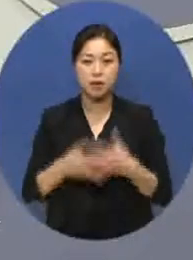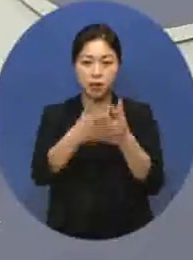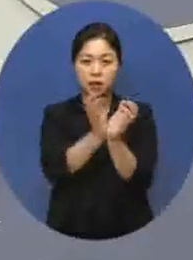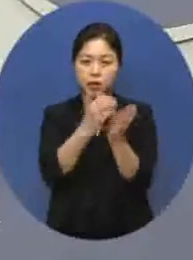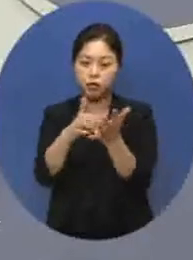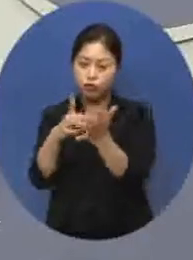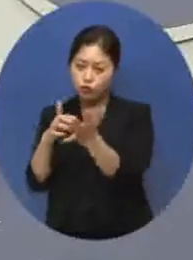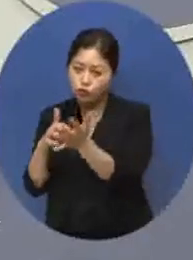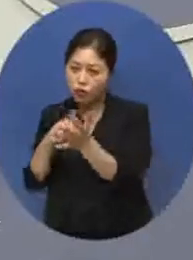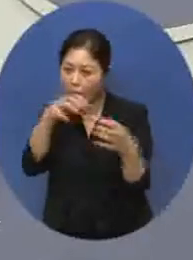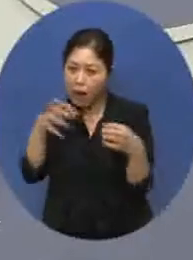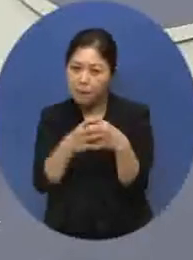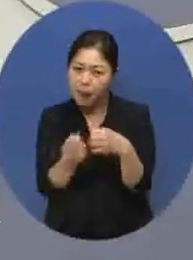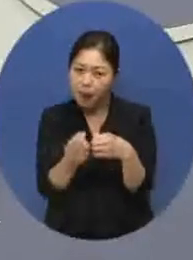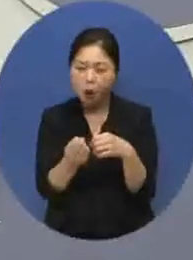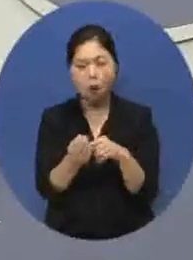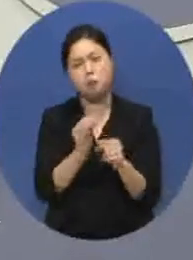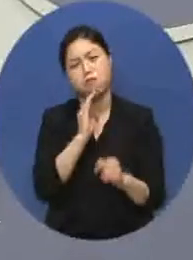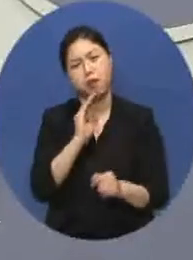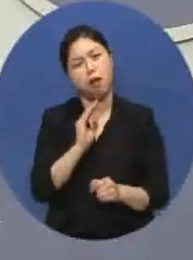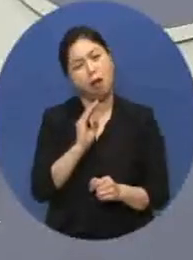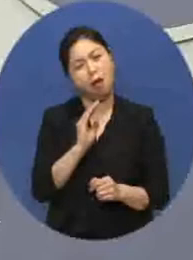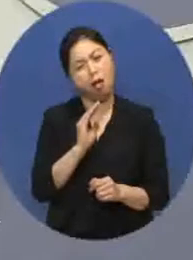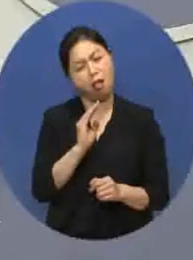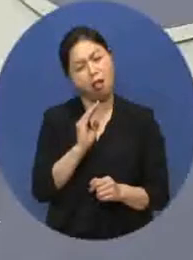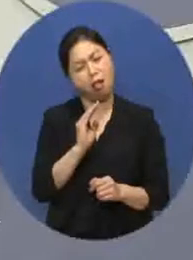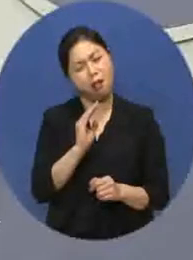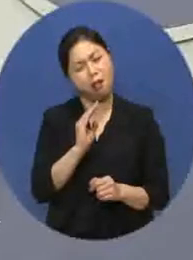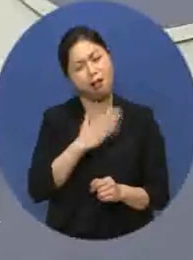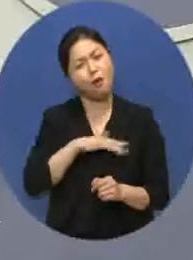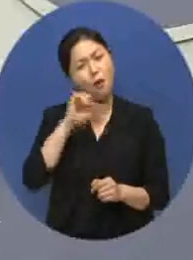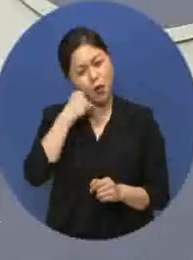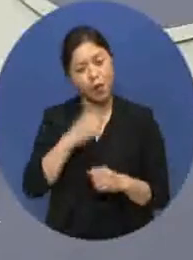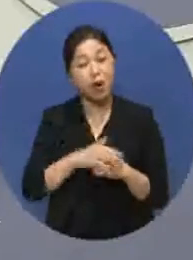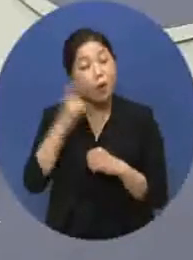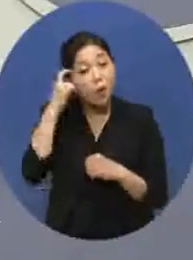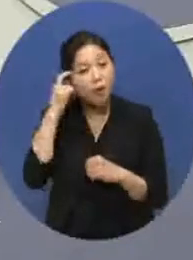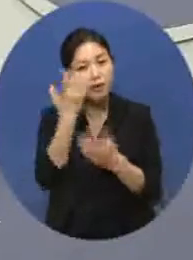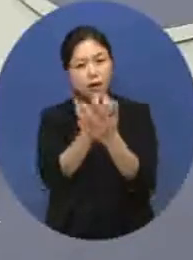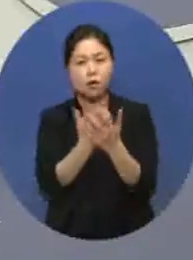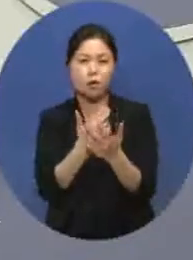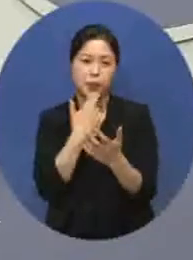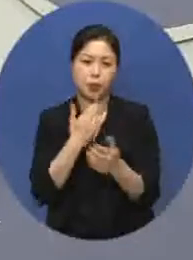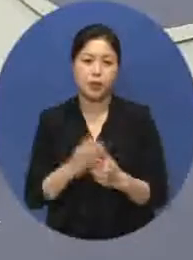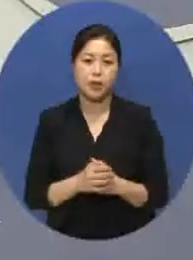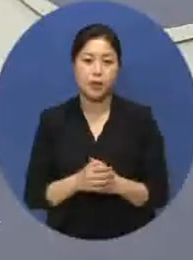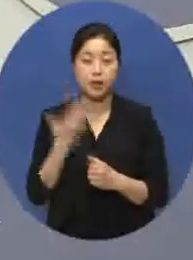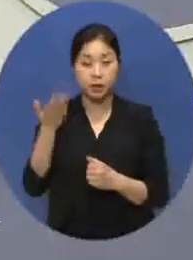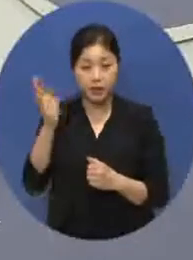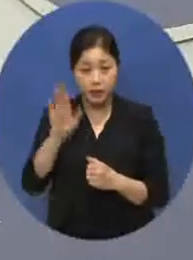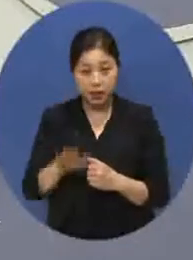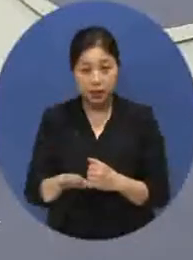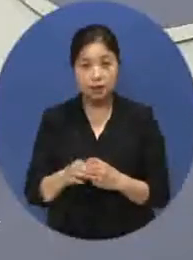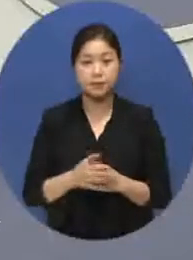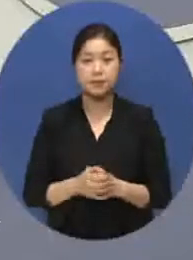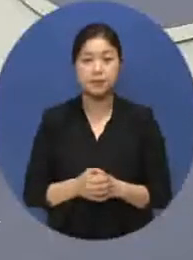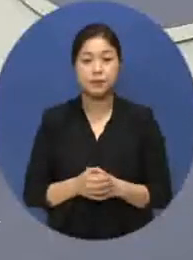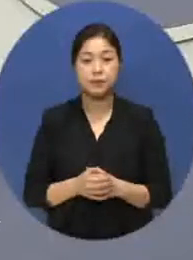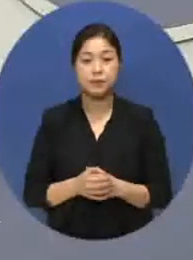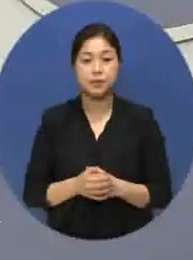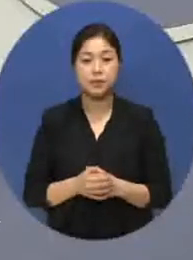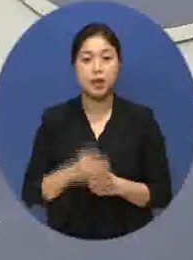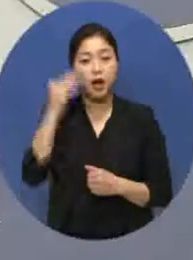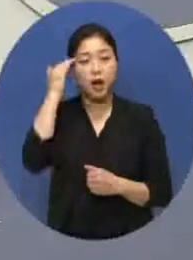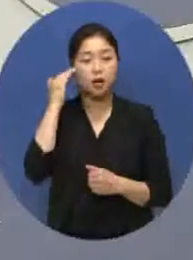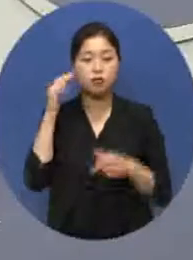수를 파악하기는 정말 어렵습니다. 그렇군요. 자료가 이렇게 있지도 않고 근데 다행스럽게 저 이제